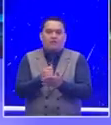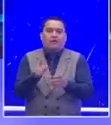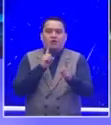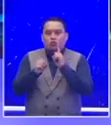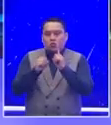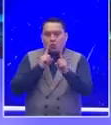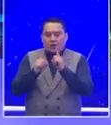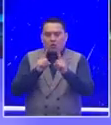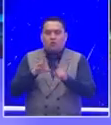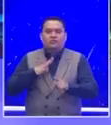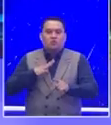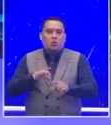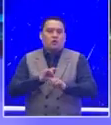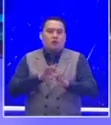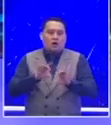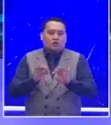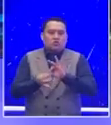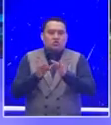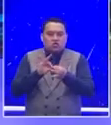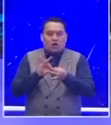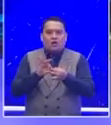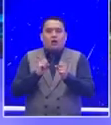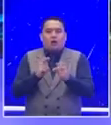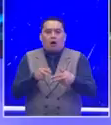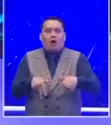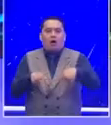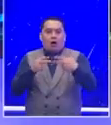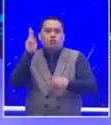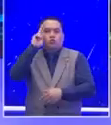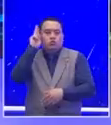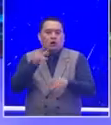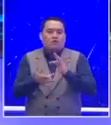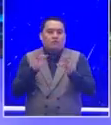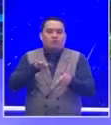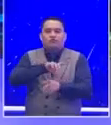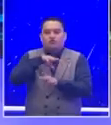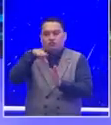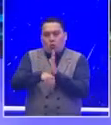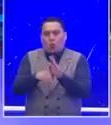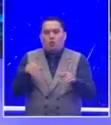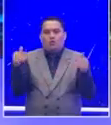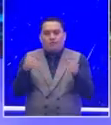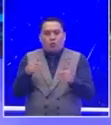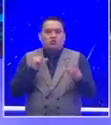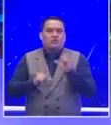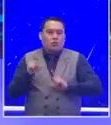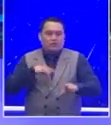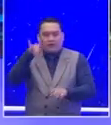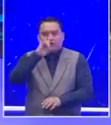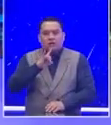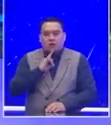СЦК. Главный педагог страны подробно рассказал о дистанционном обучении, вводимых в школах, колледжах и вузах